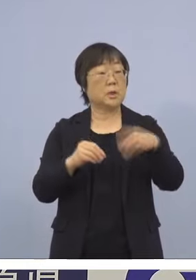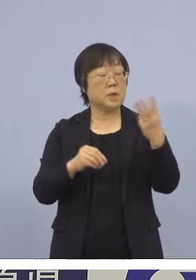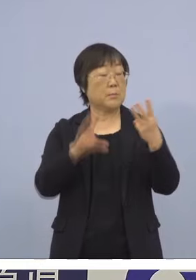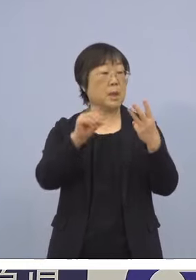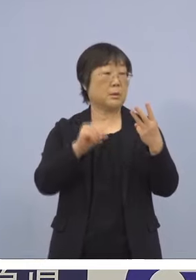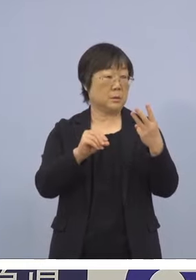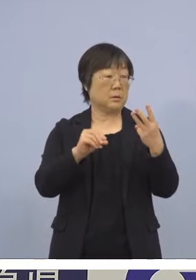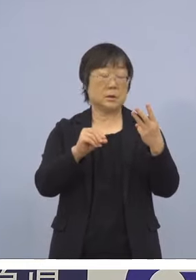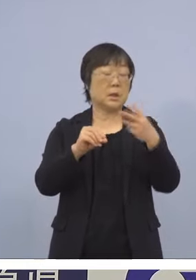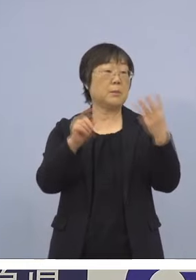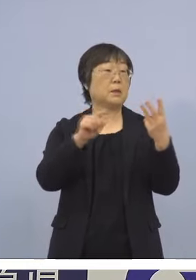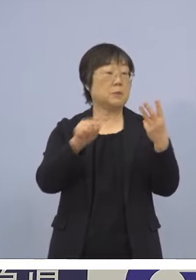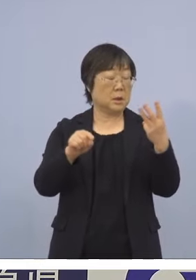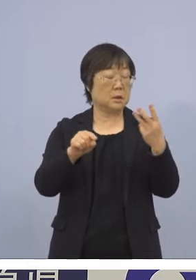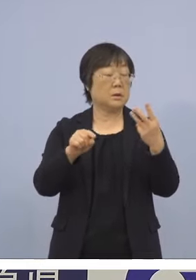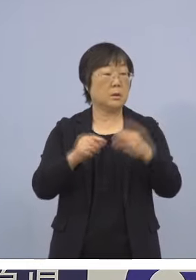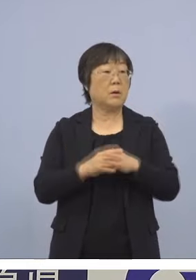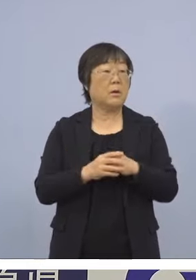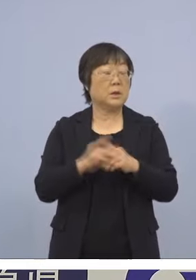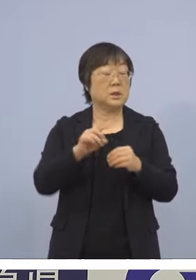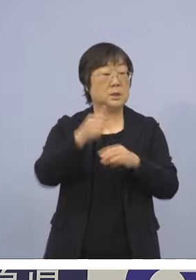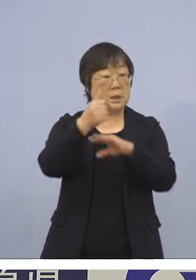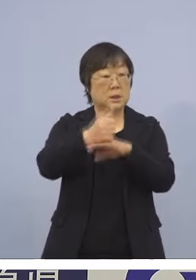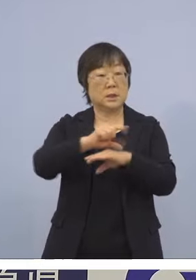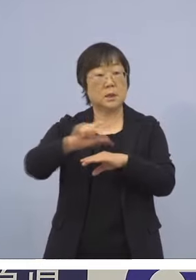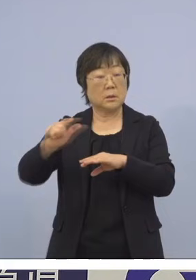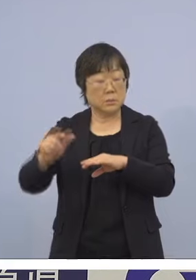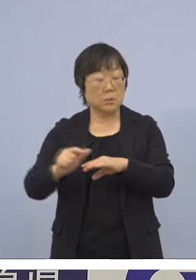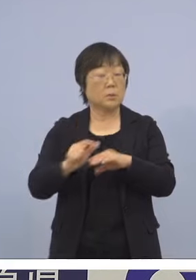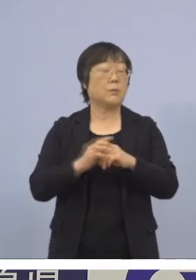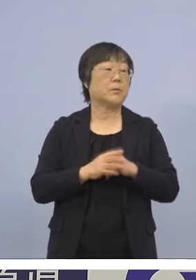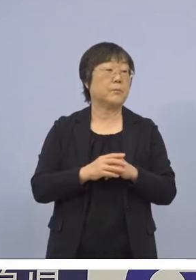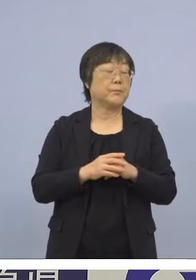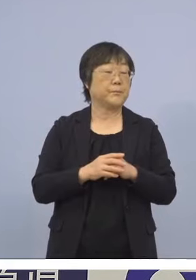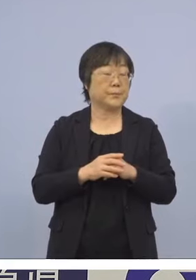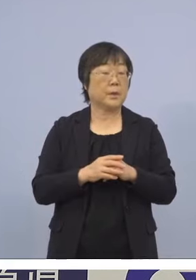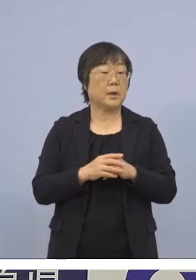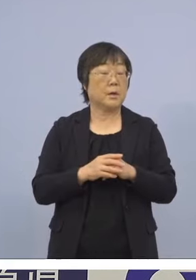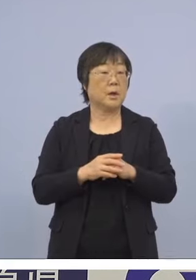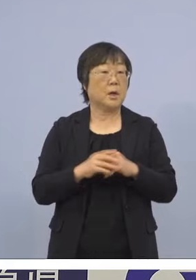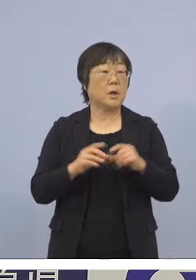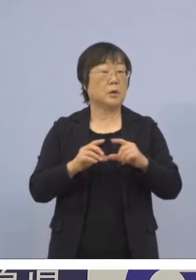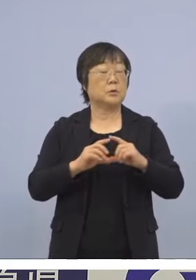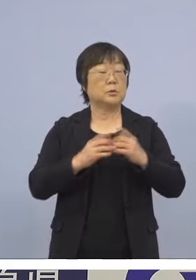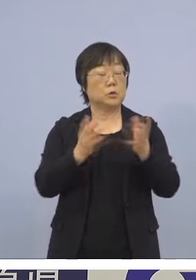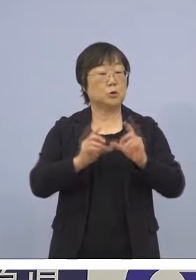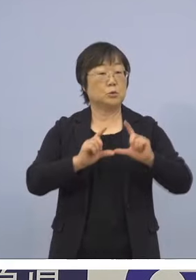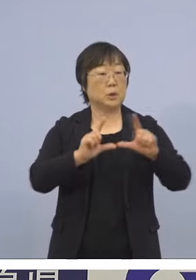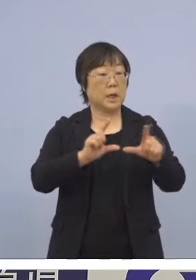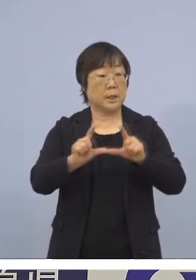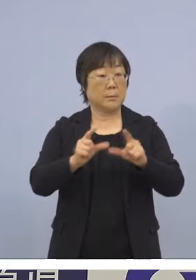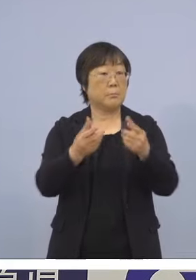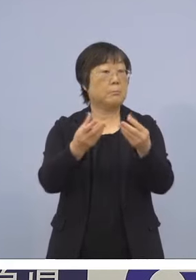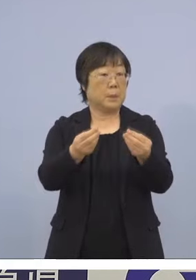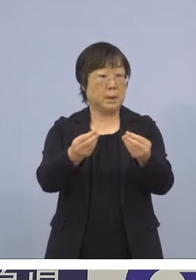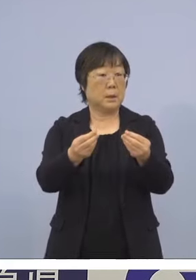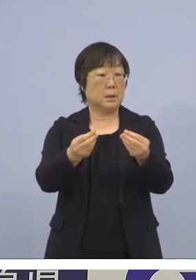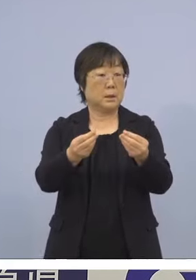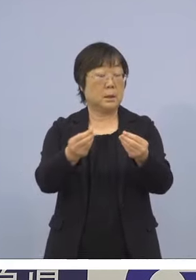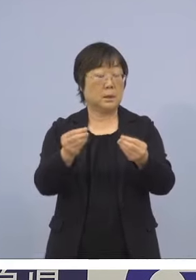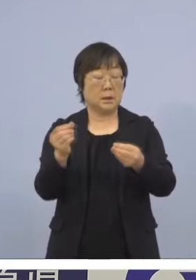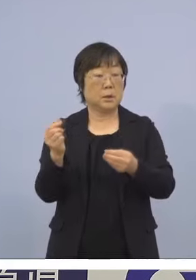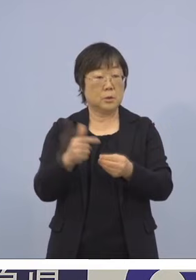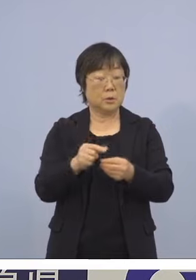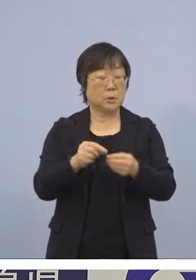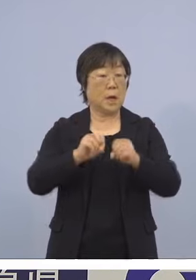村とつながるグループ LINE がございます。こういったことでいかにタイムリーな情報収集発信ができるかということを